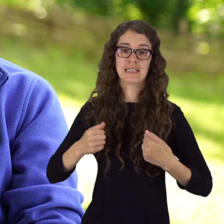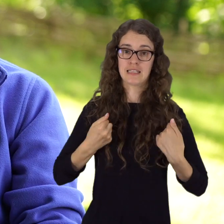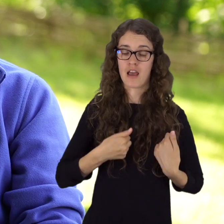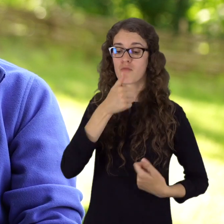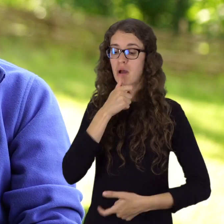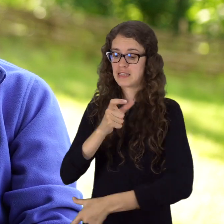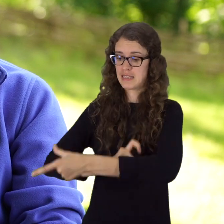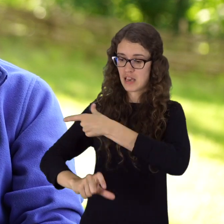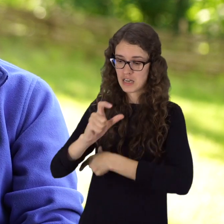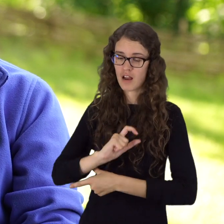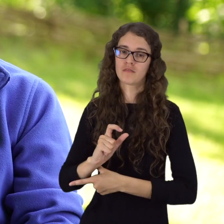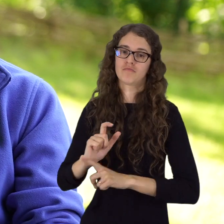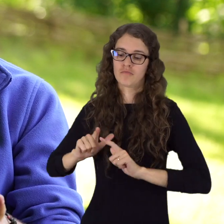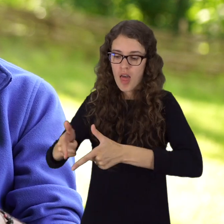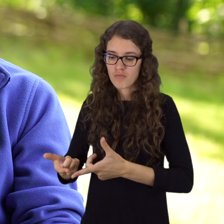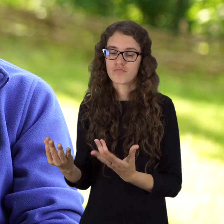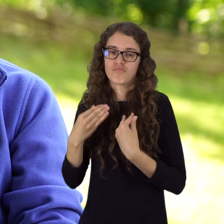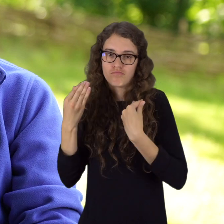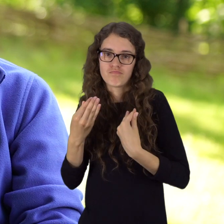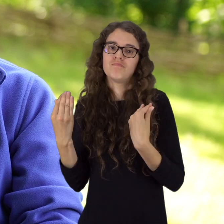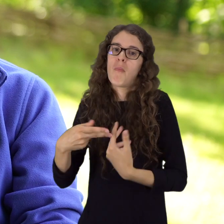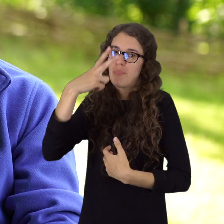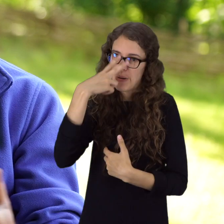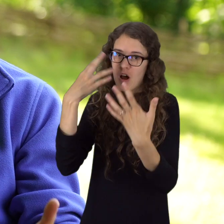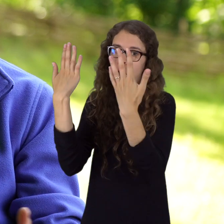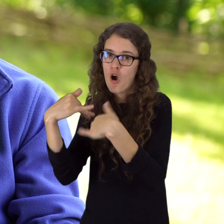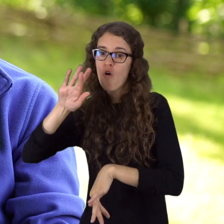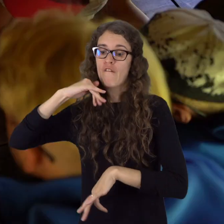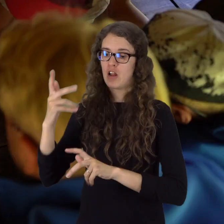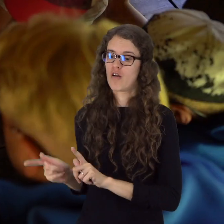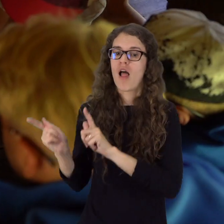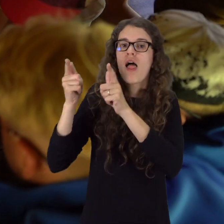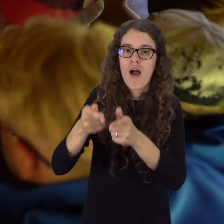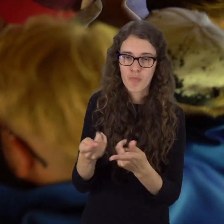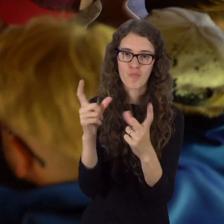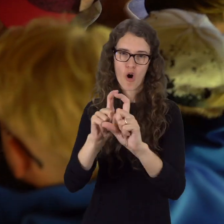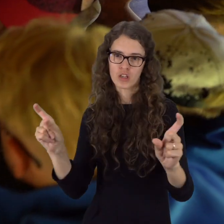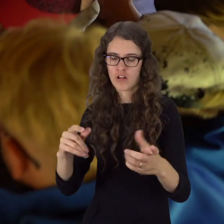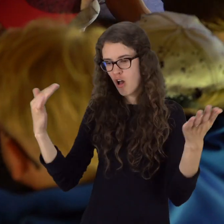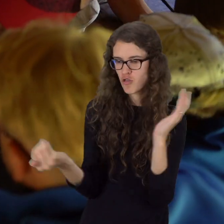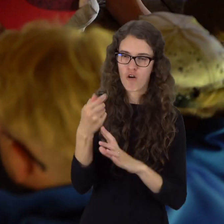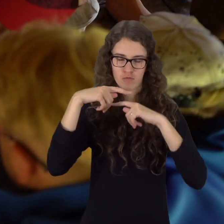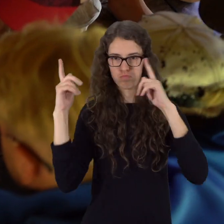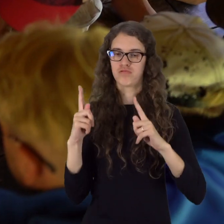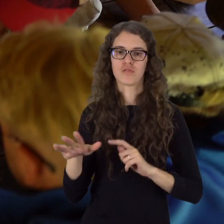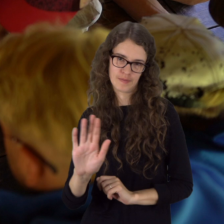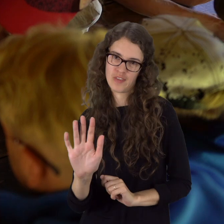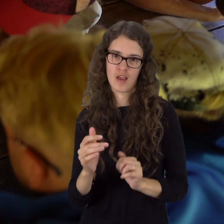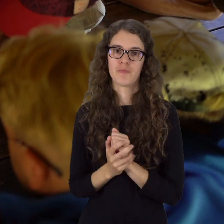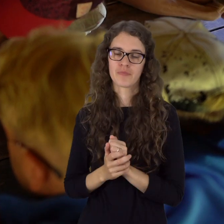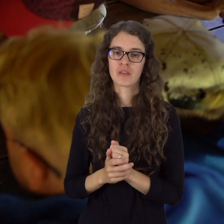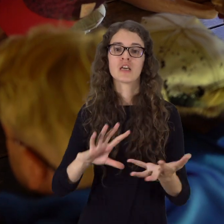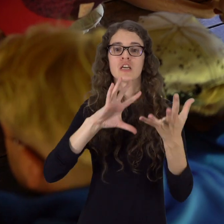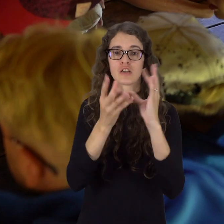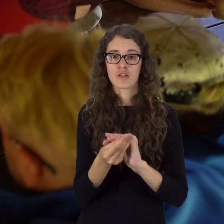panašų bandome išlaikyti, kad jiem tai nebūtų kažkoks labai labai viskas, kad nebūtų kitaip. Tai turime 5 savaitės dienas,